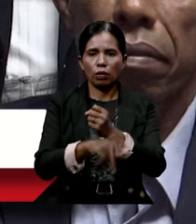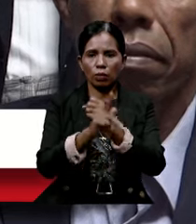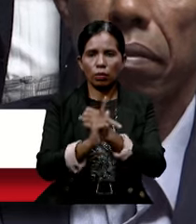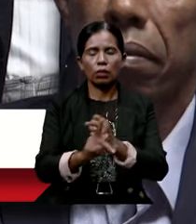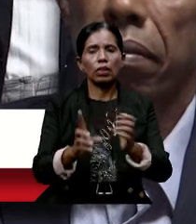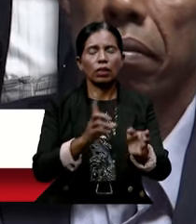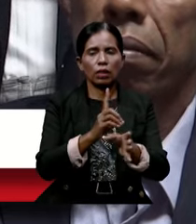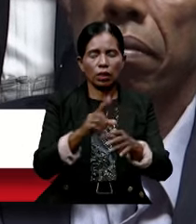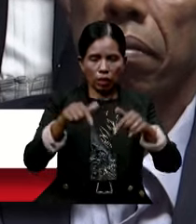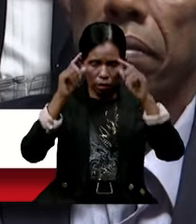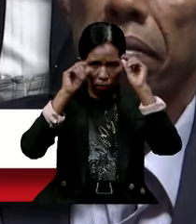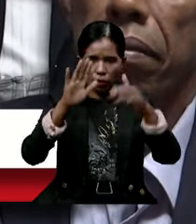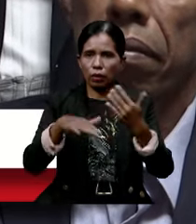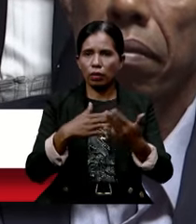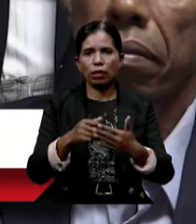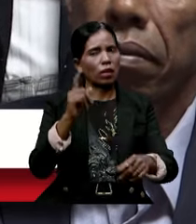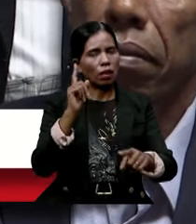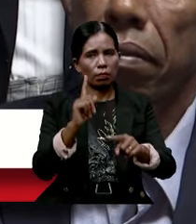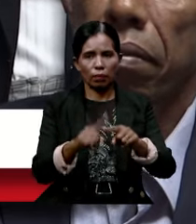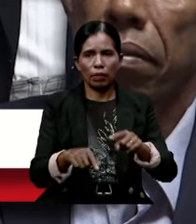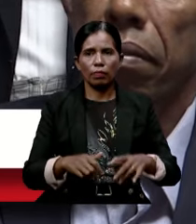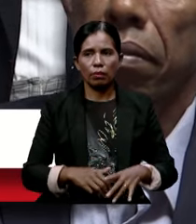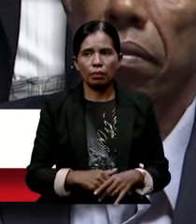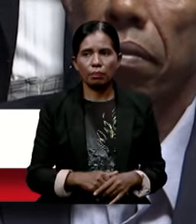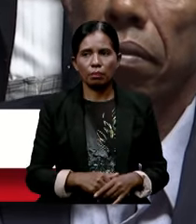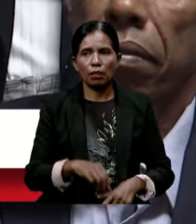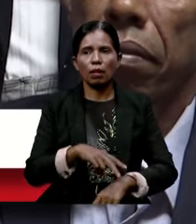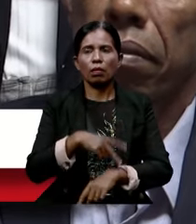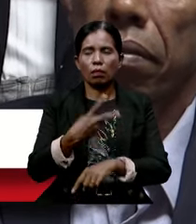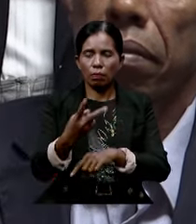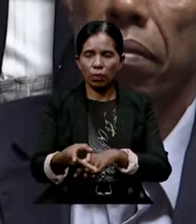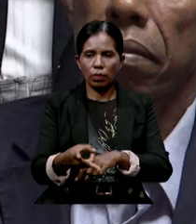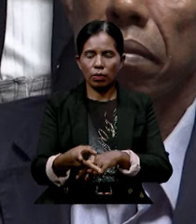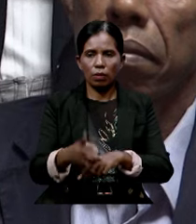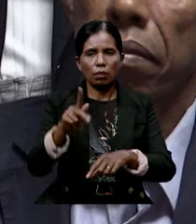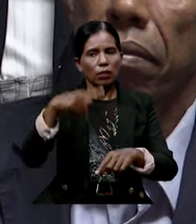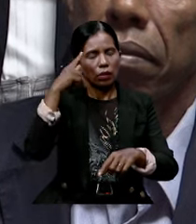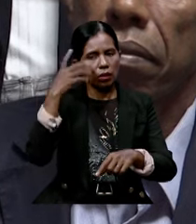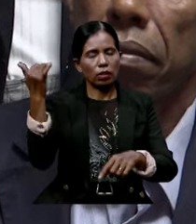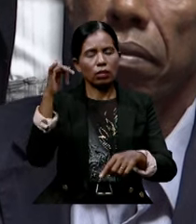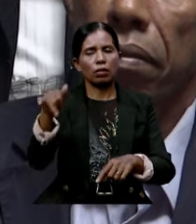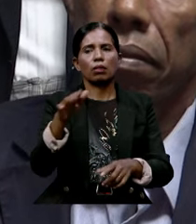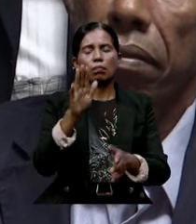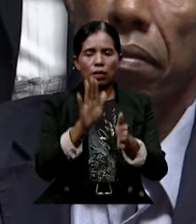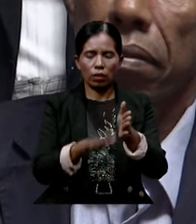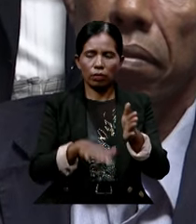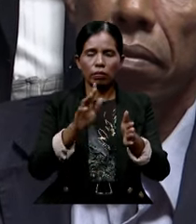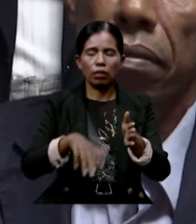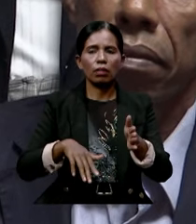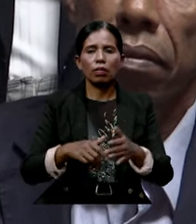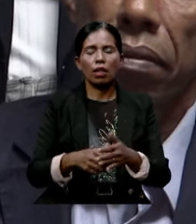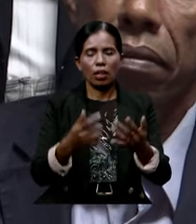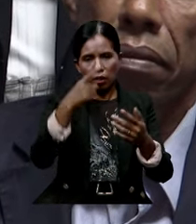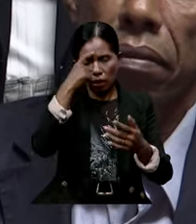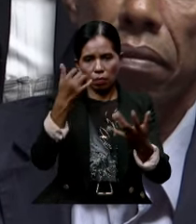toma kata labele monu ba manobra politik sira me barato dos. Tambah agora